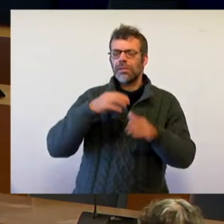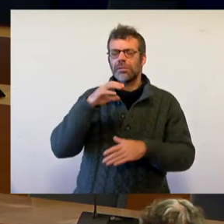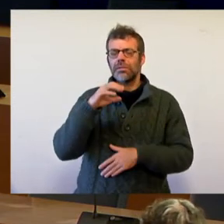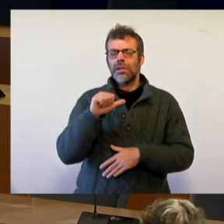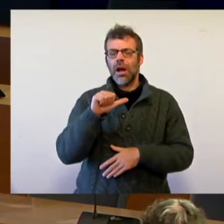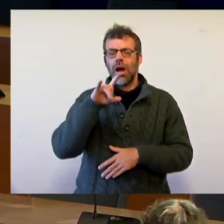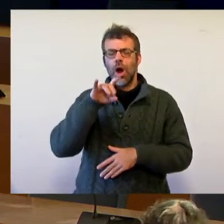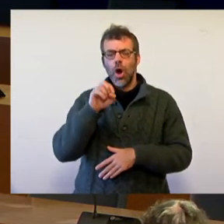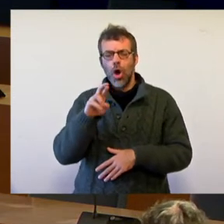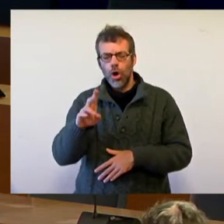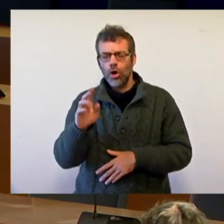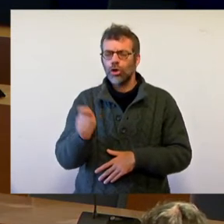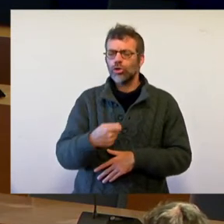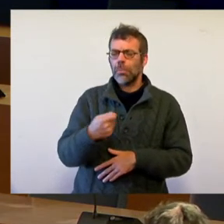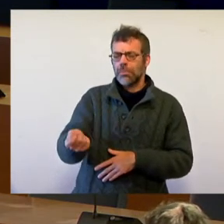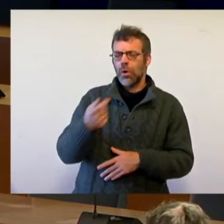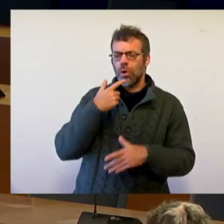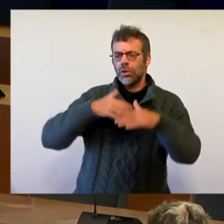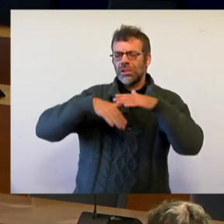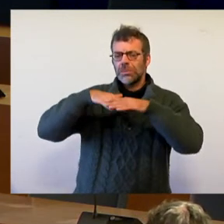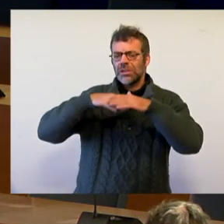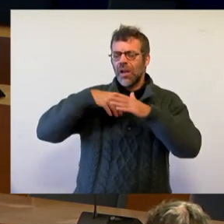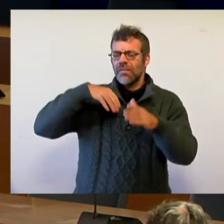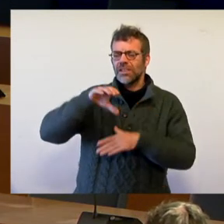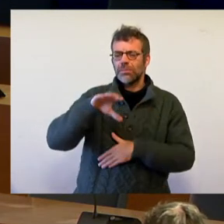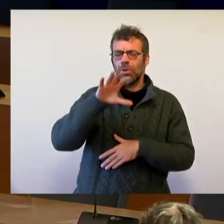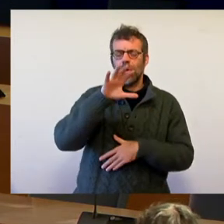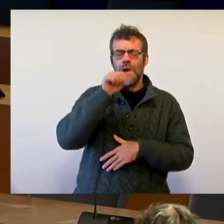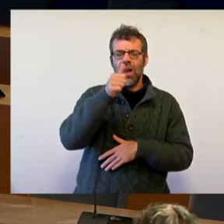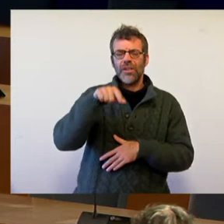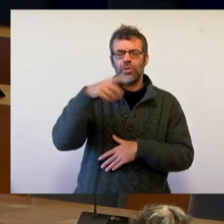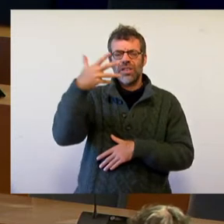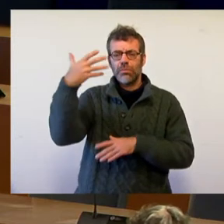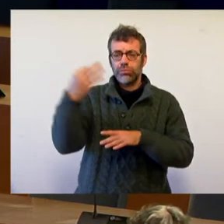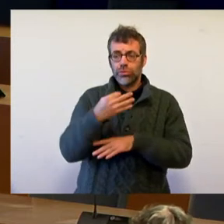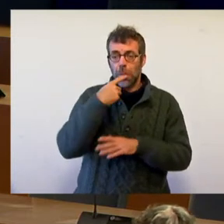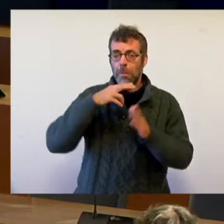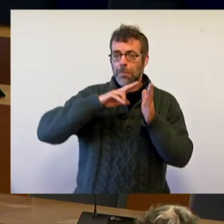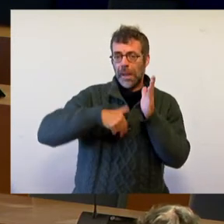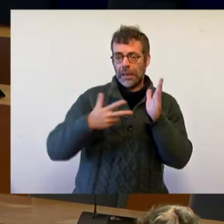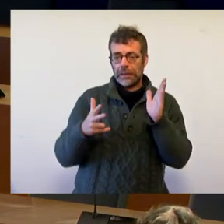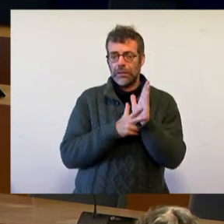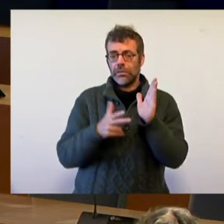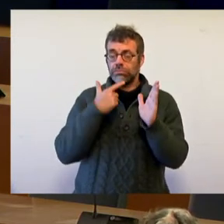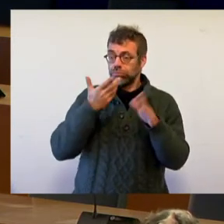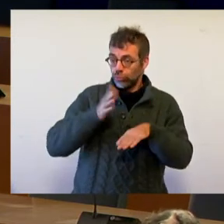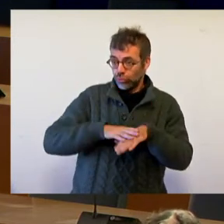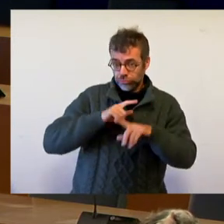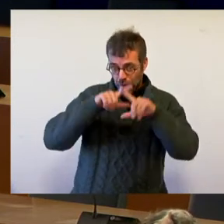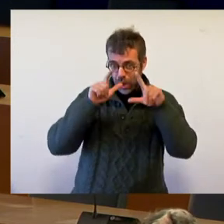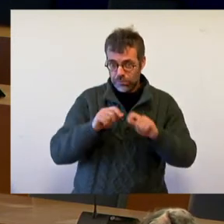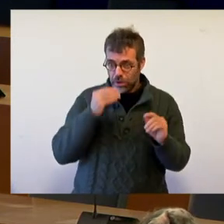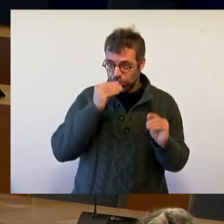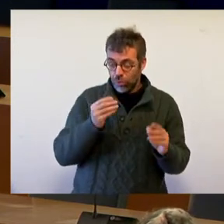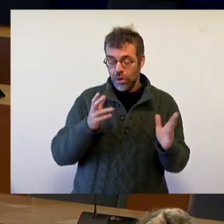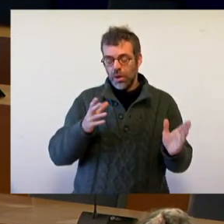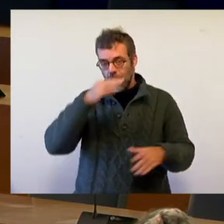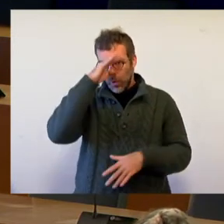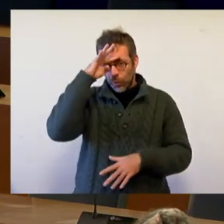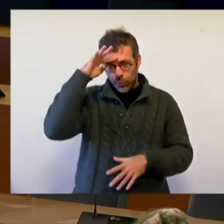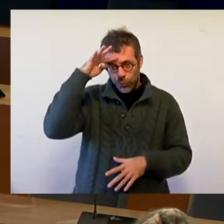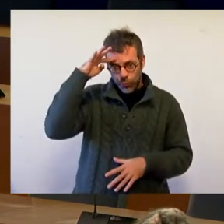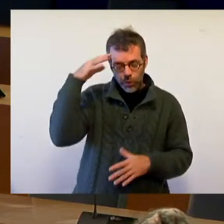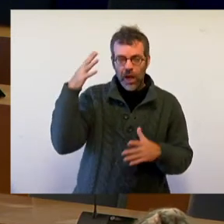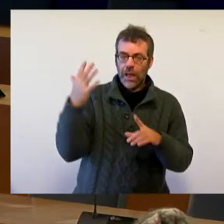à 1,5%. Ce pacte a été respecté, non sans difficulté, mais il a